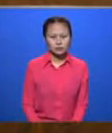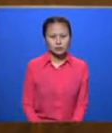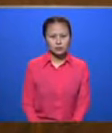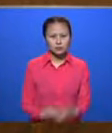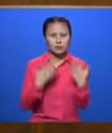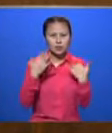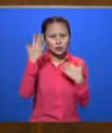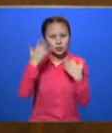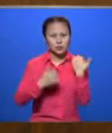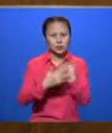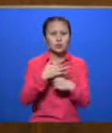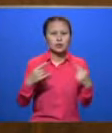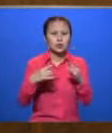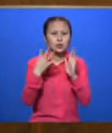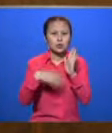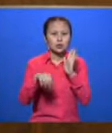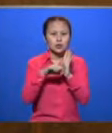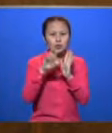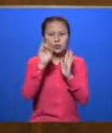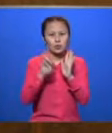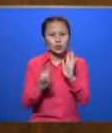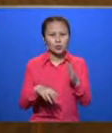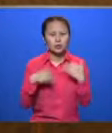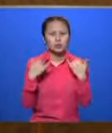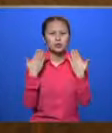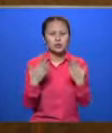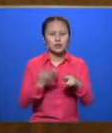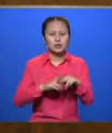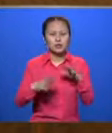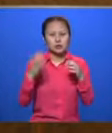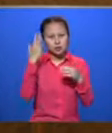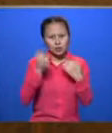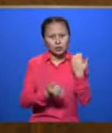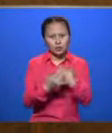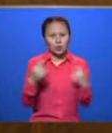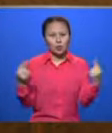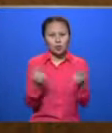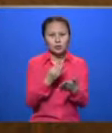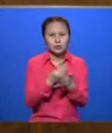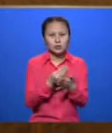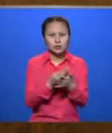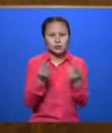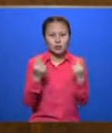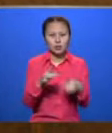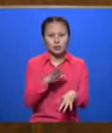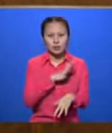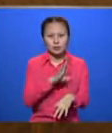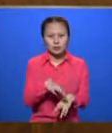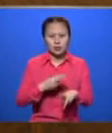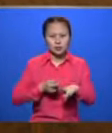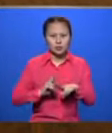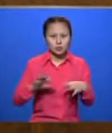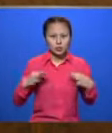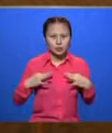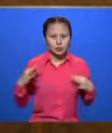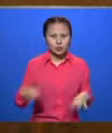Қазір мұнайдың бір баррелі 46 доллар. Бұл көрсеткіш еліміздегі мұнай компанияларының қаржылық жағдайына ықпал етпей қоймайды. Осы тұста